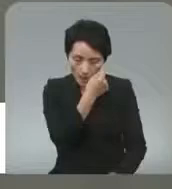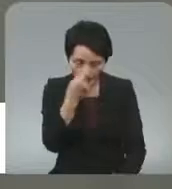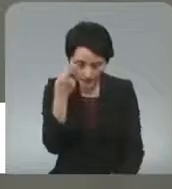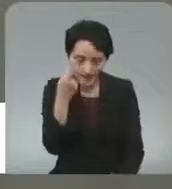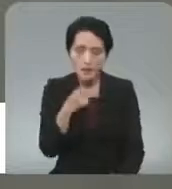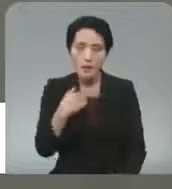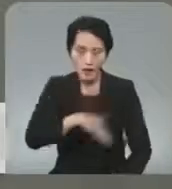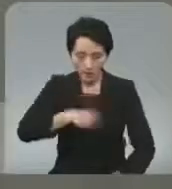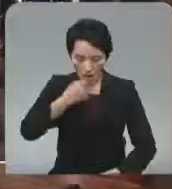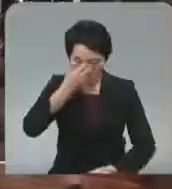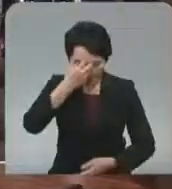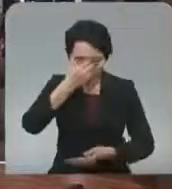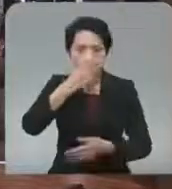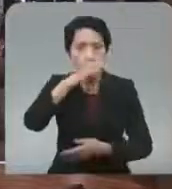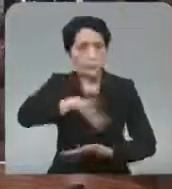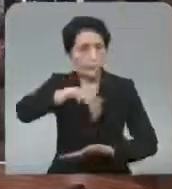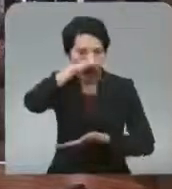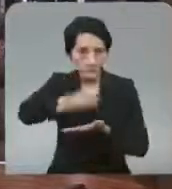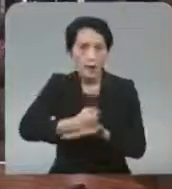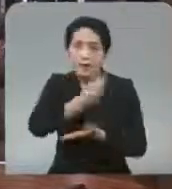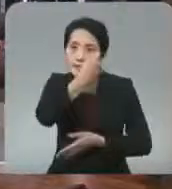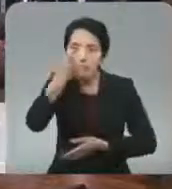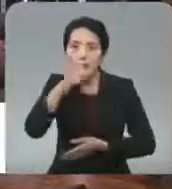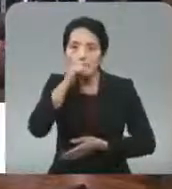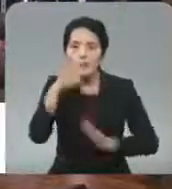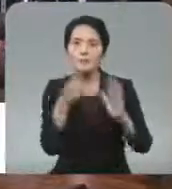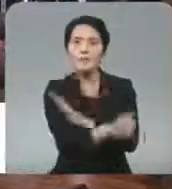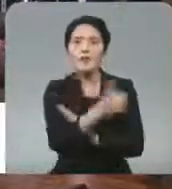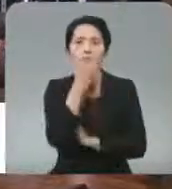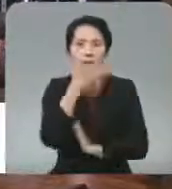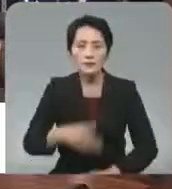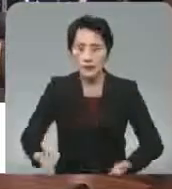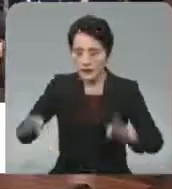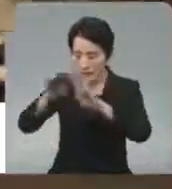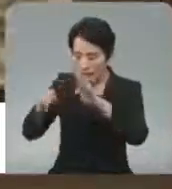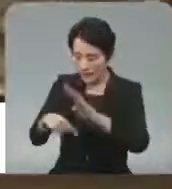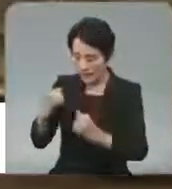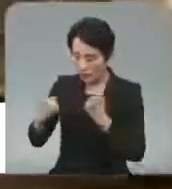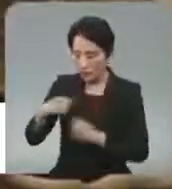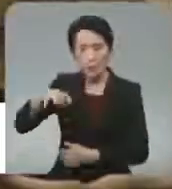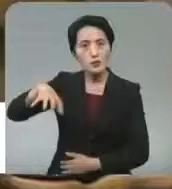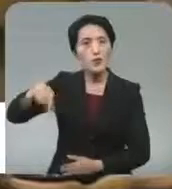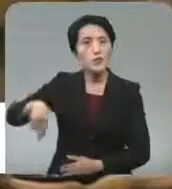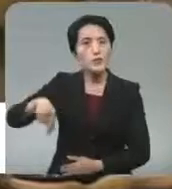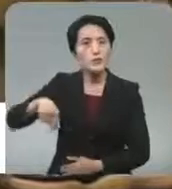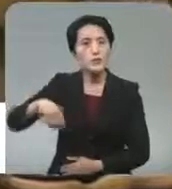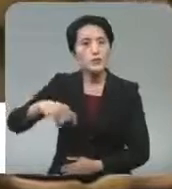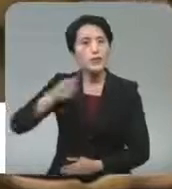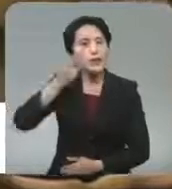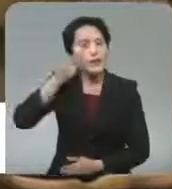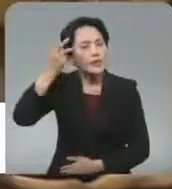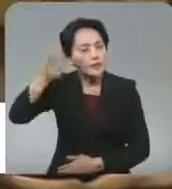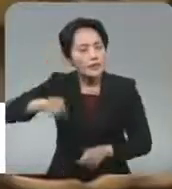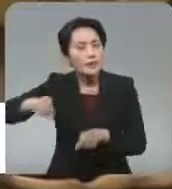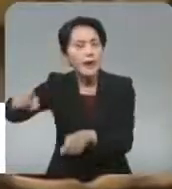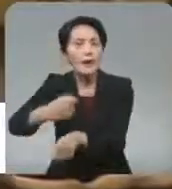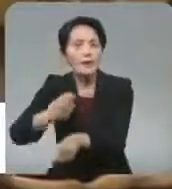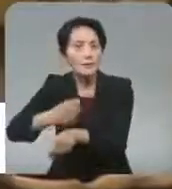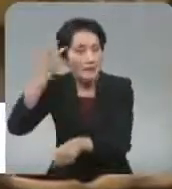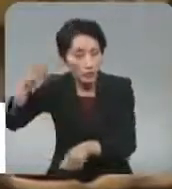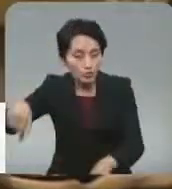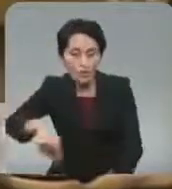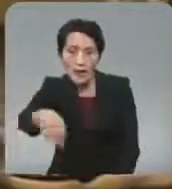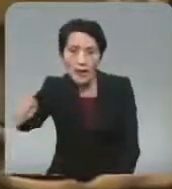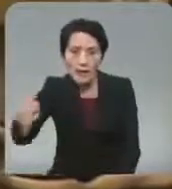menschen bei denen es wegen der schwachen immunität häufig zur durchbruchs infektionen kommt die quote der vollständig